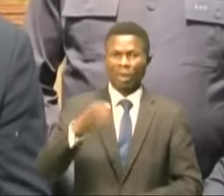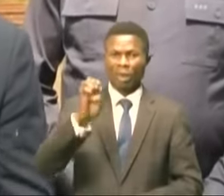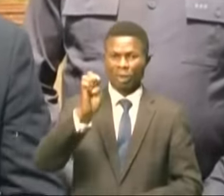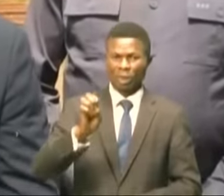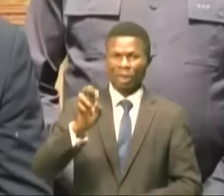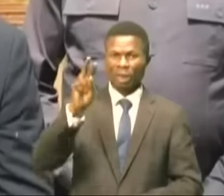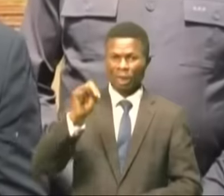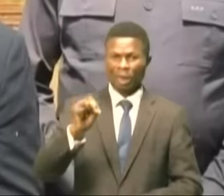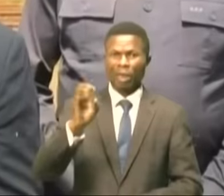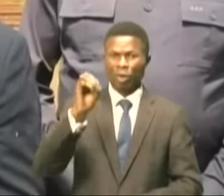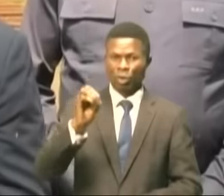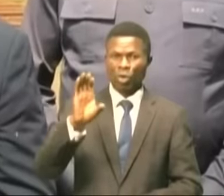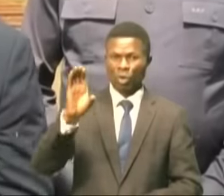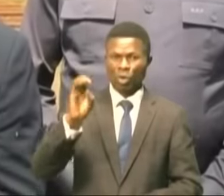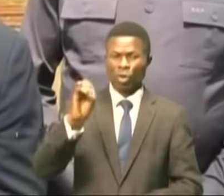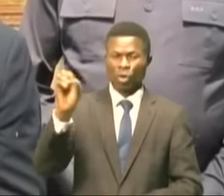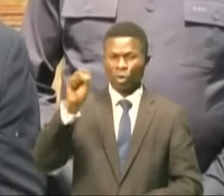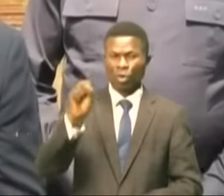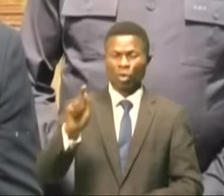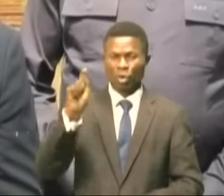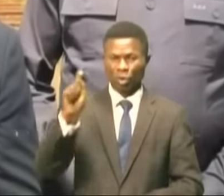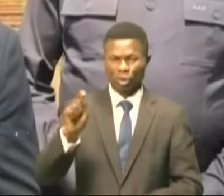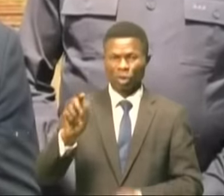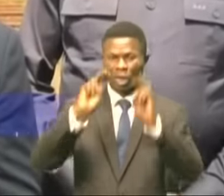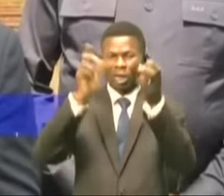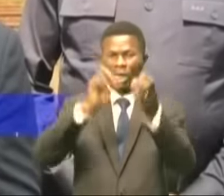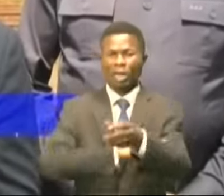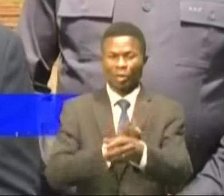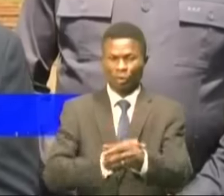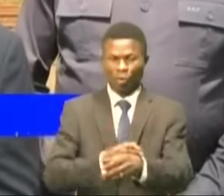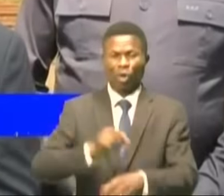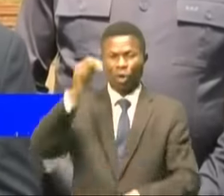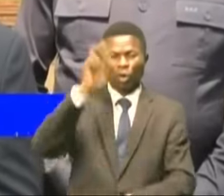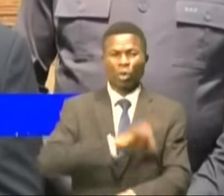ici maintenant, il y en aura à Kibati, à Goma, au Nord Kivu,